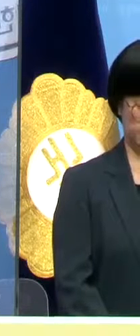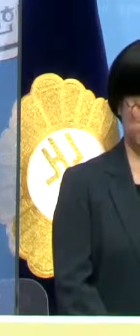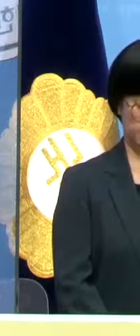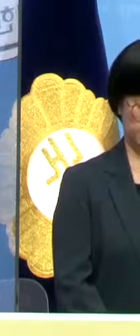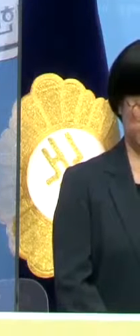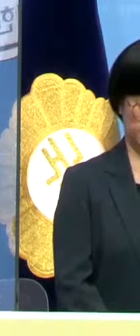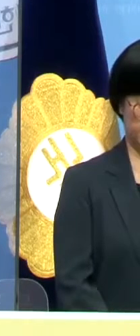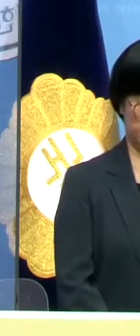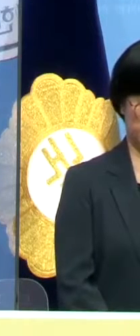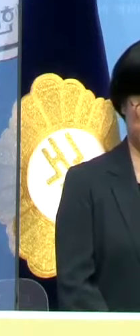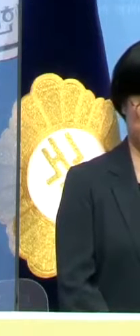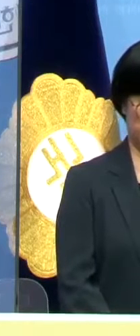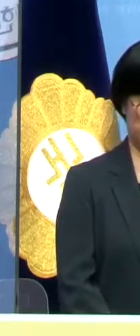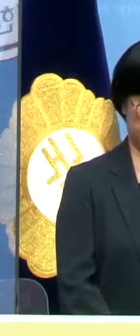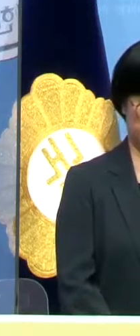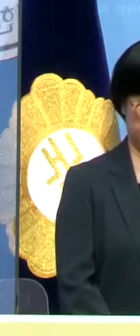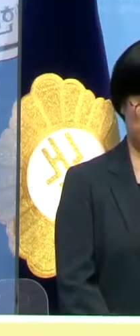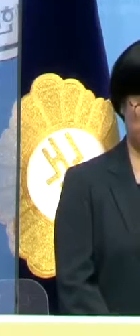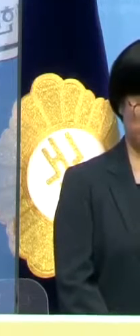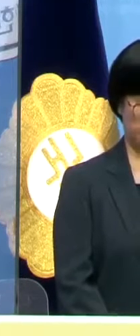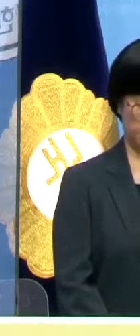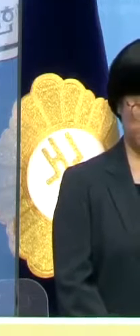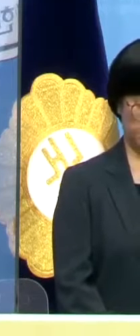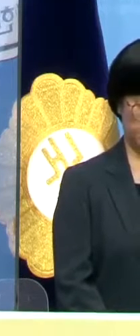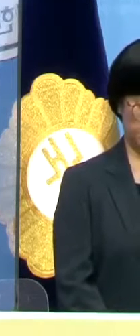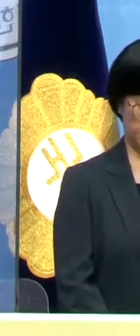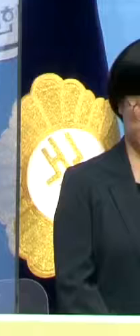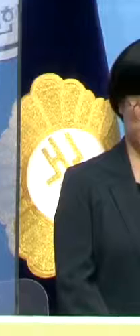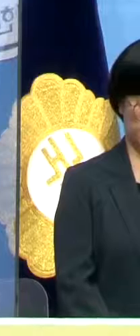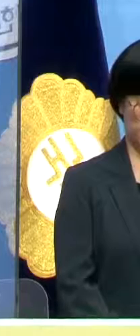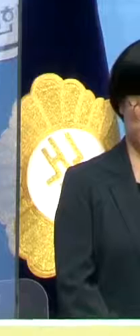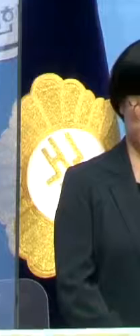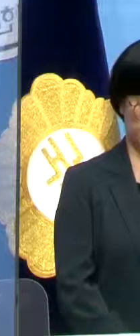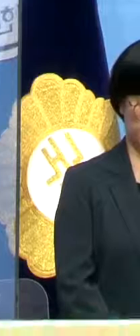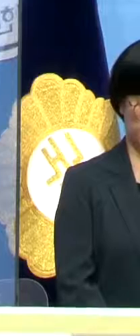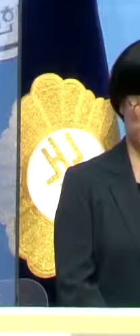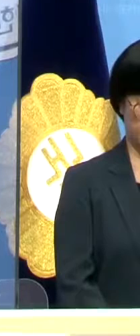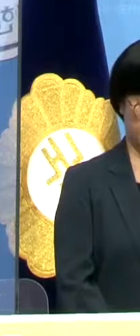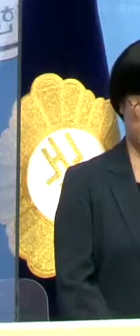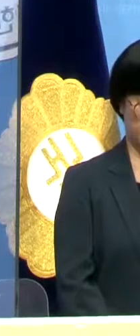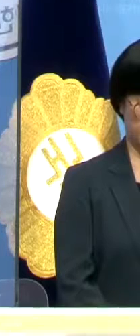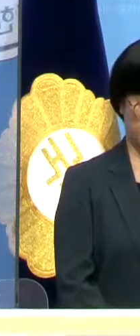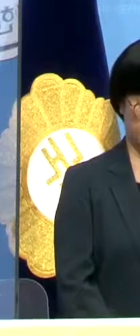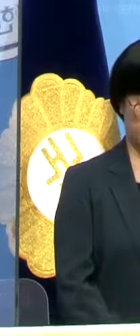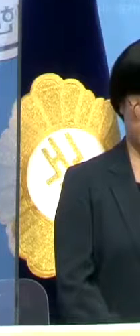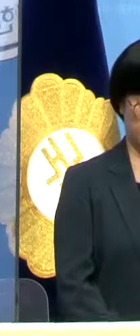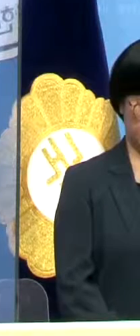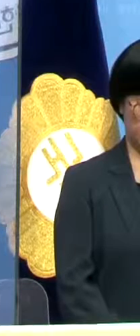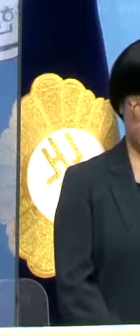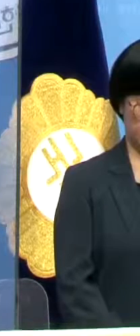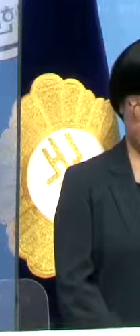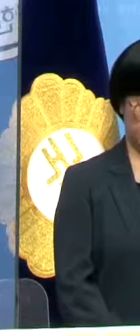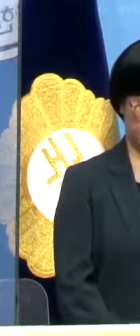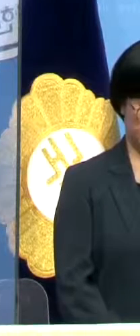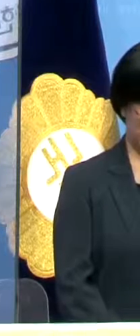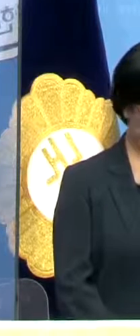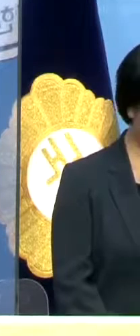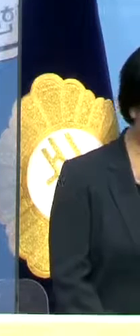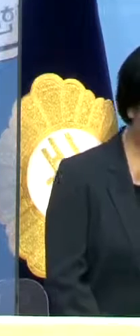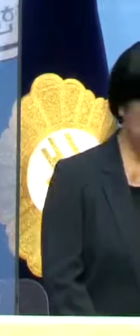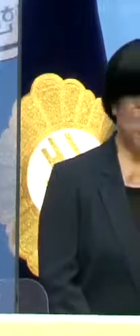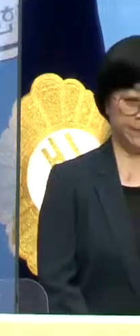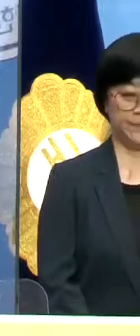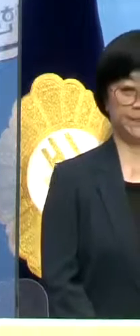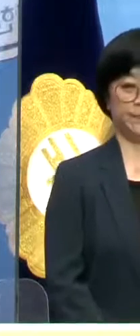아버지 에세이 와 위니 교서 porter 위니 주어 인턴 아 신어 소리 날으리 땡큐